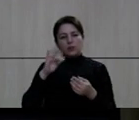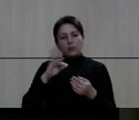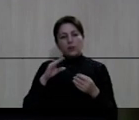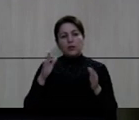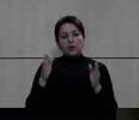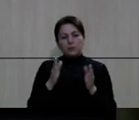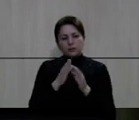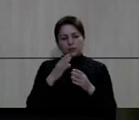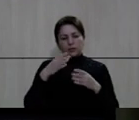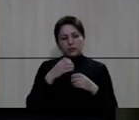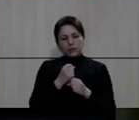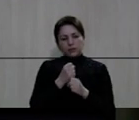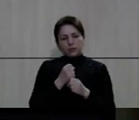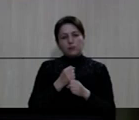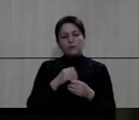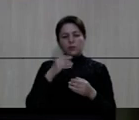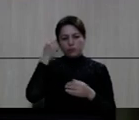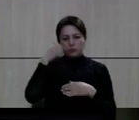va lo'nda tarzda.